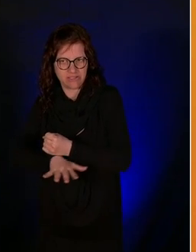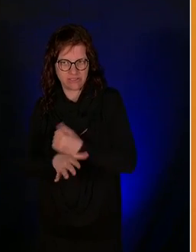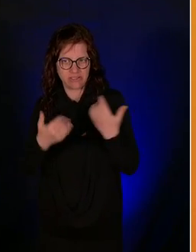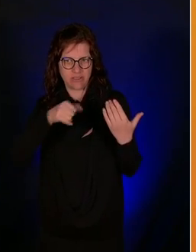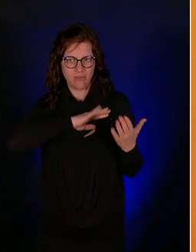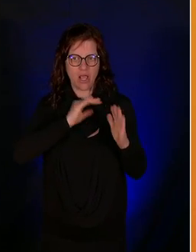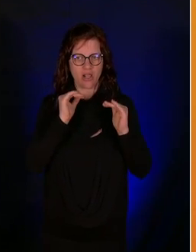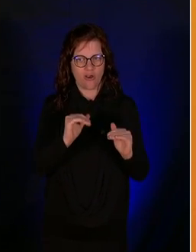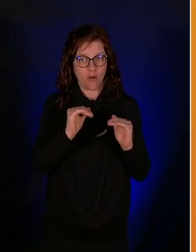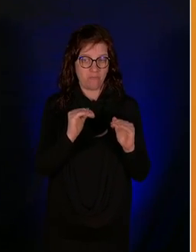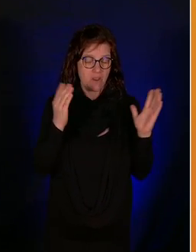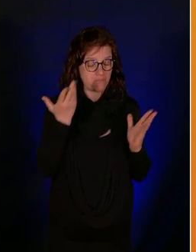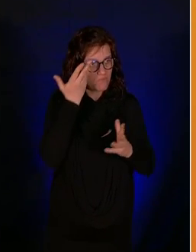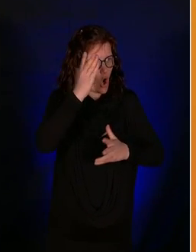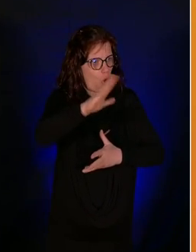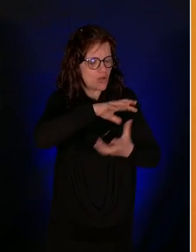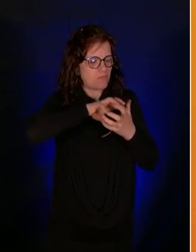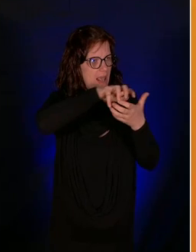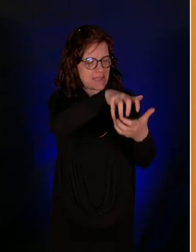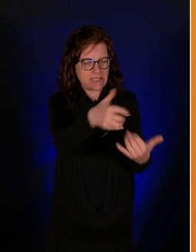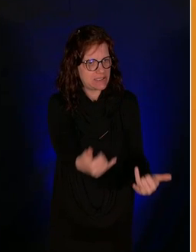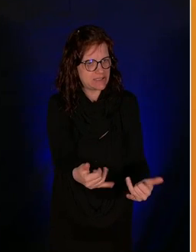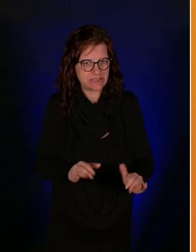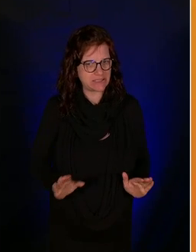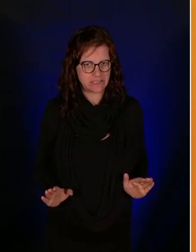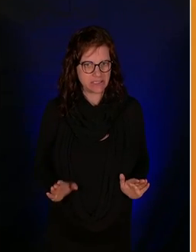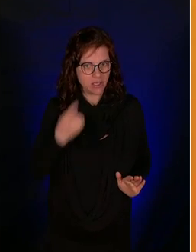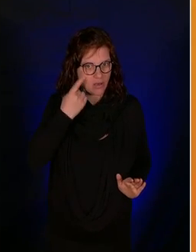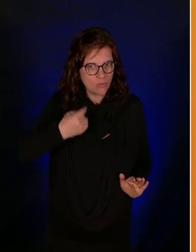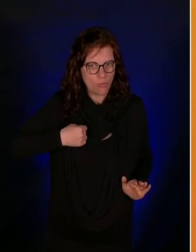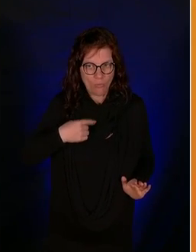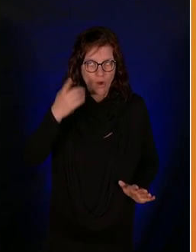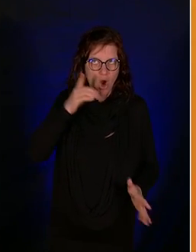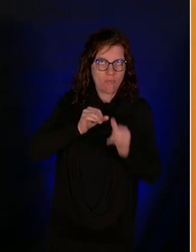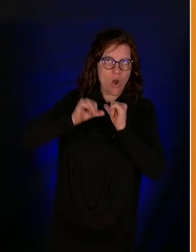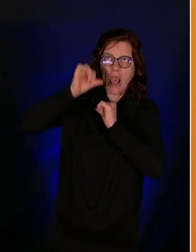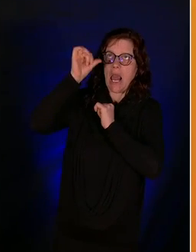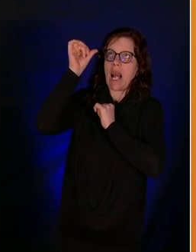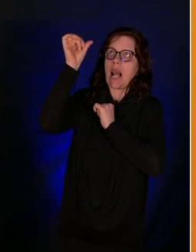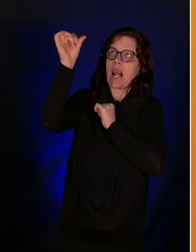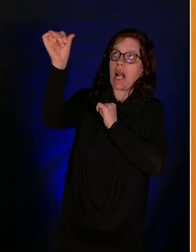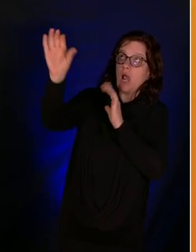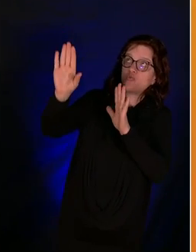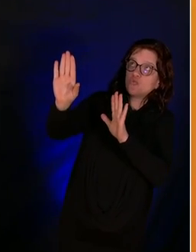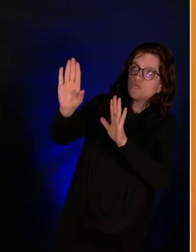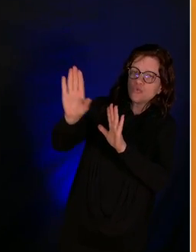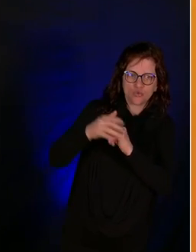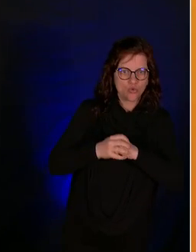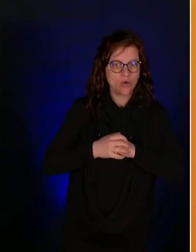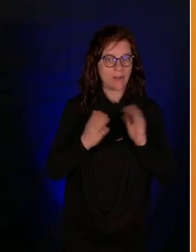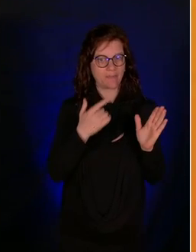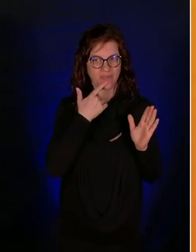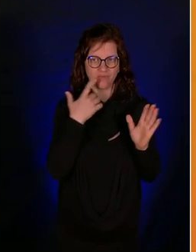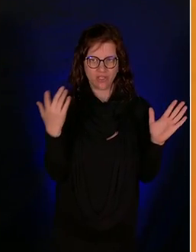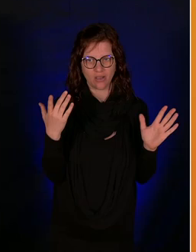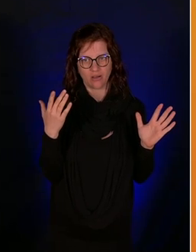est quand même sur une autre planète, là. Hein. Pour moi, c'est la planète Mars, dans le sens où... si vous voulez, les